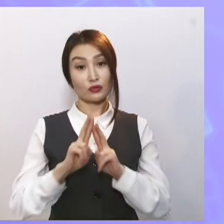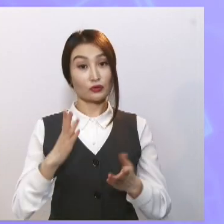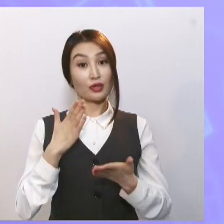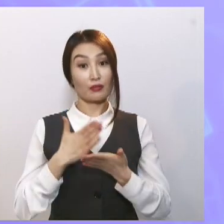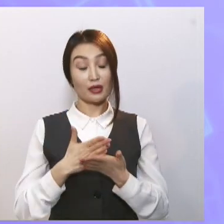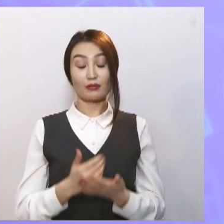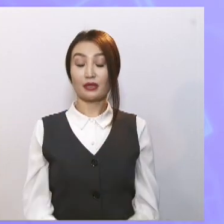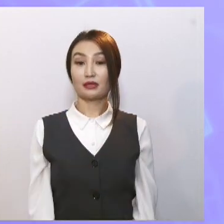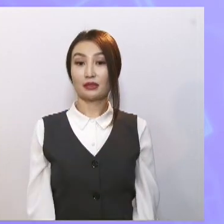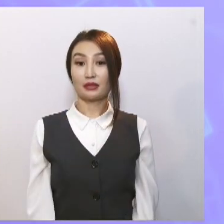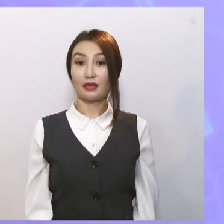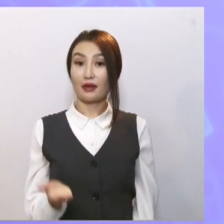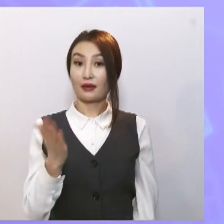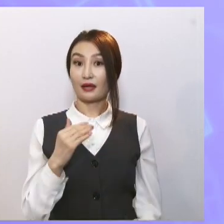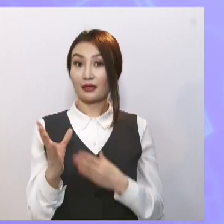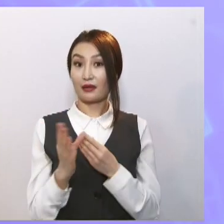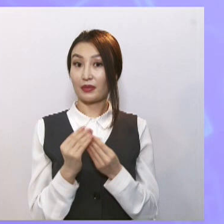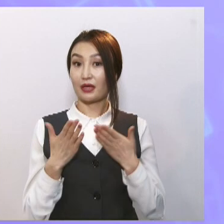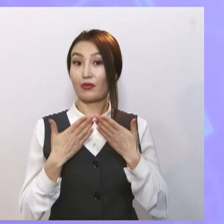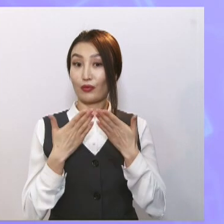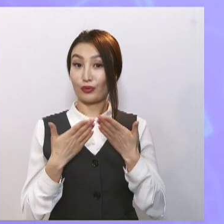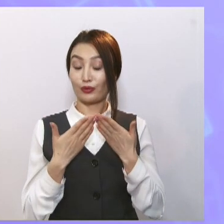барбы? Келгиле бирге окуйлу.